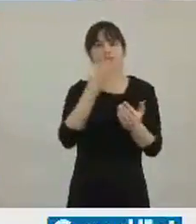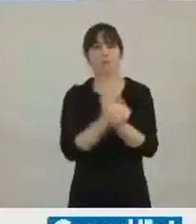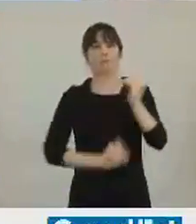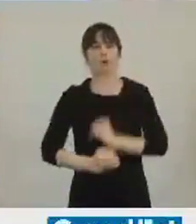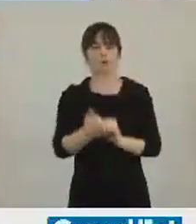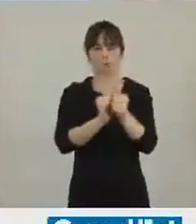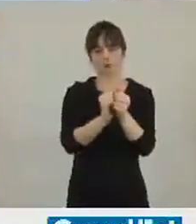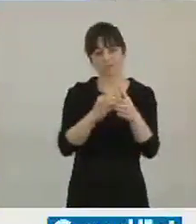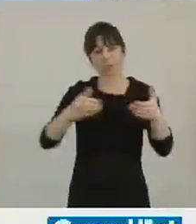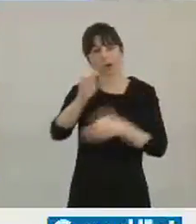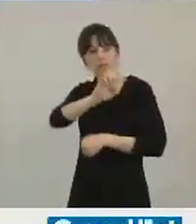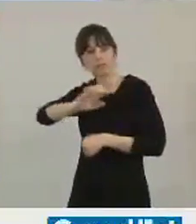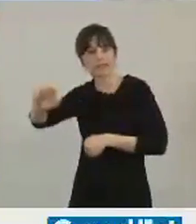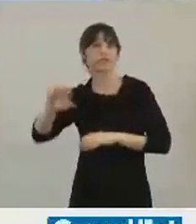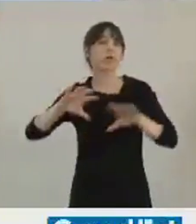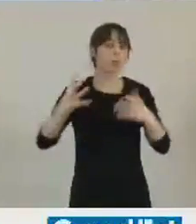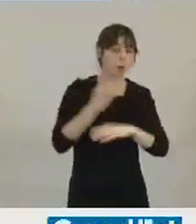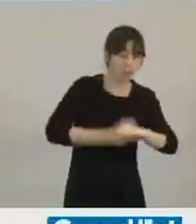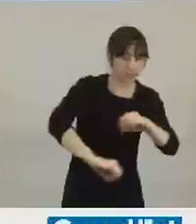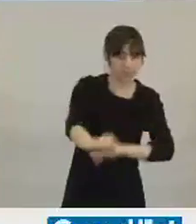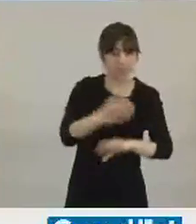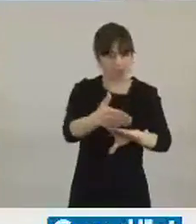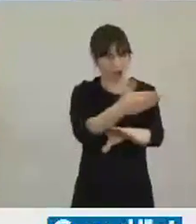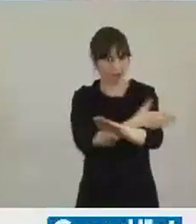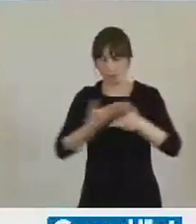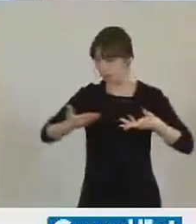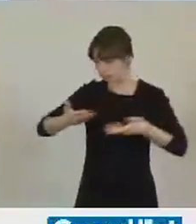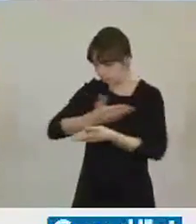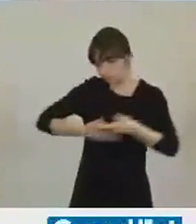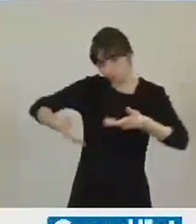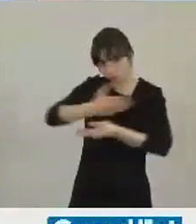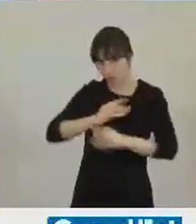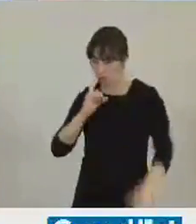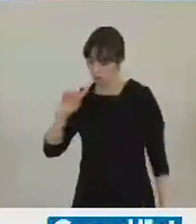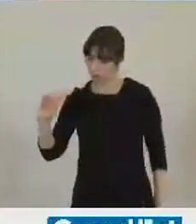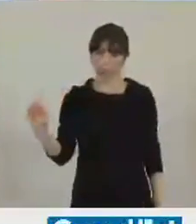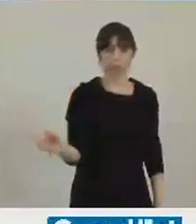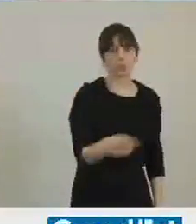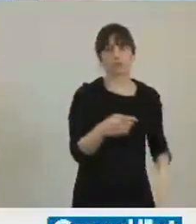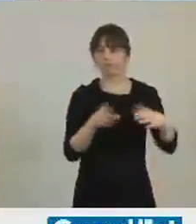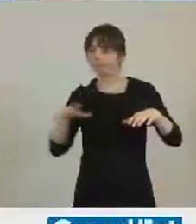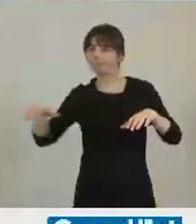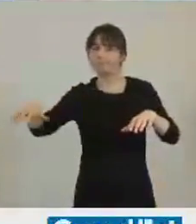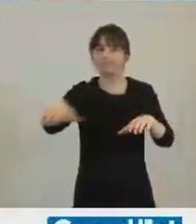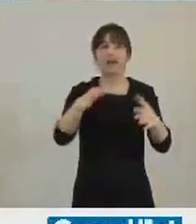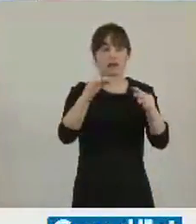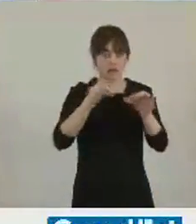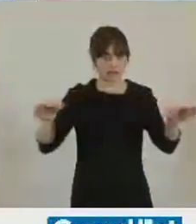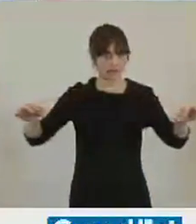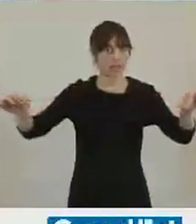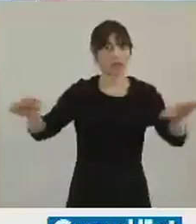élaborée de manière concertée dans le cadre d'un dialogue permanent et constructif, tant avec les territoires et